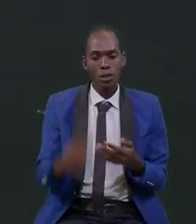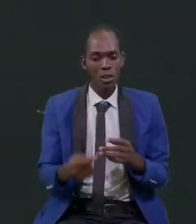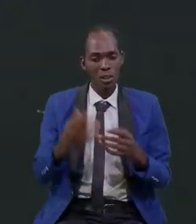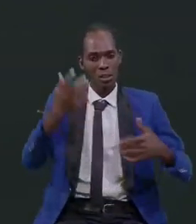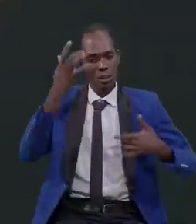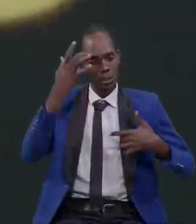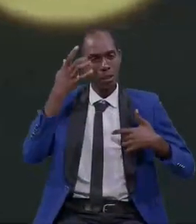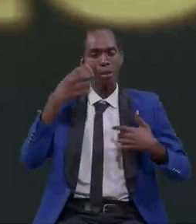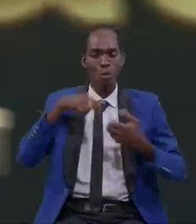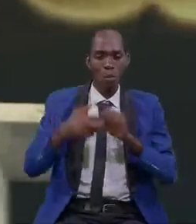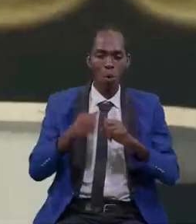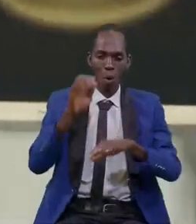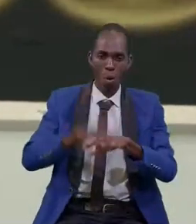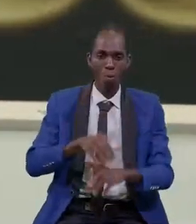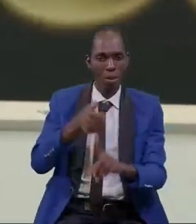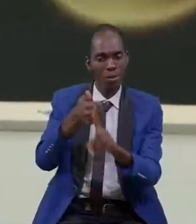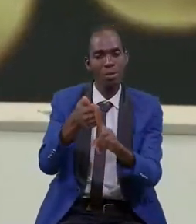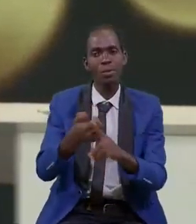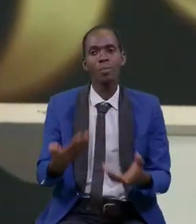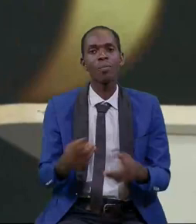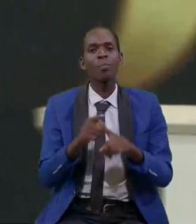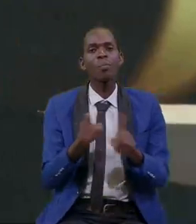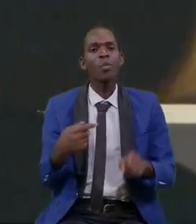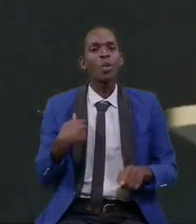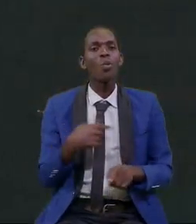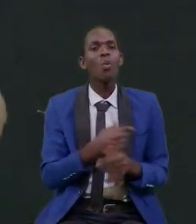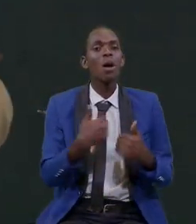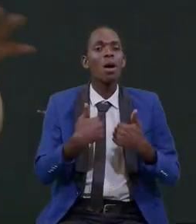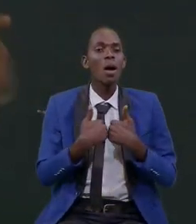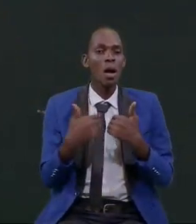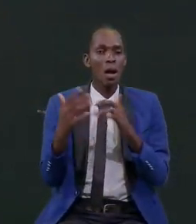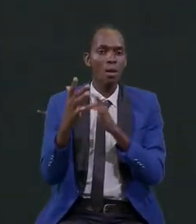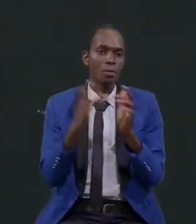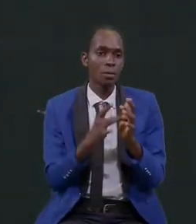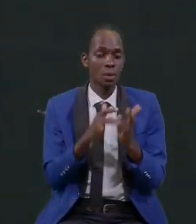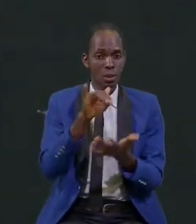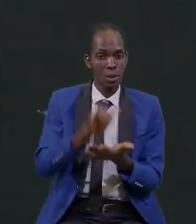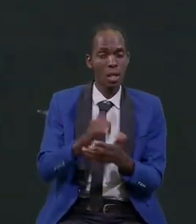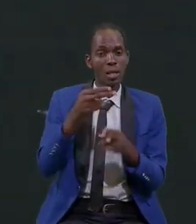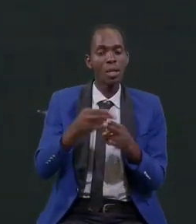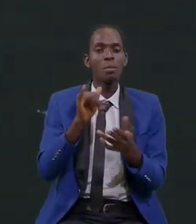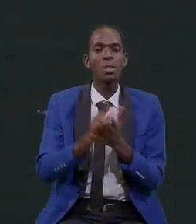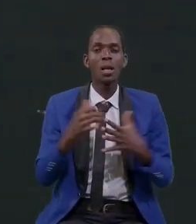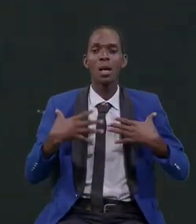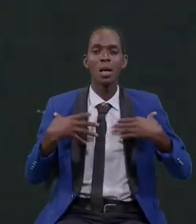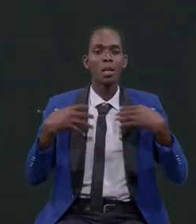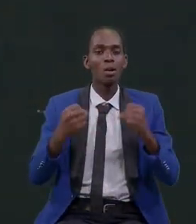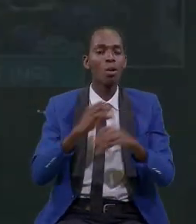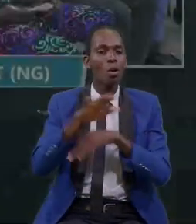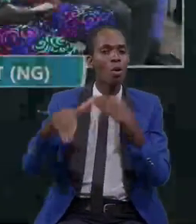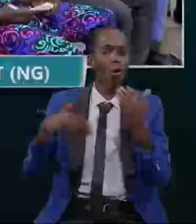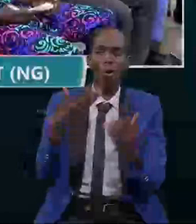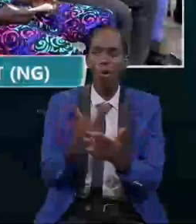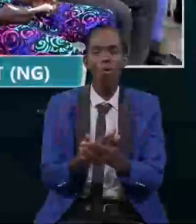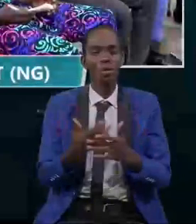qui s'attirent la maladie. Mais nous avons entendu parler de Jésus, le nom qui guérit toute maladie